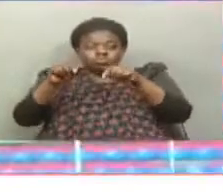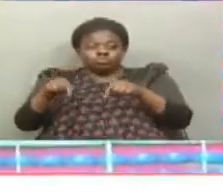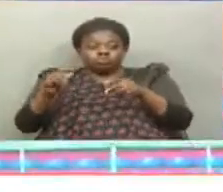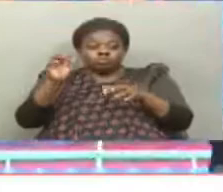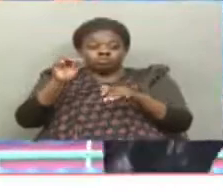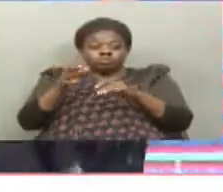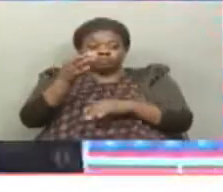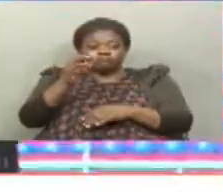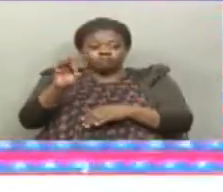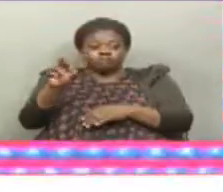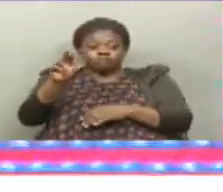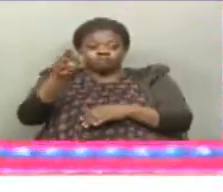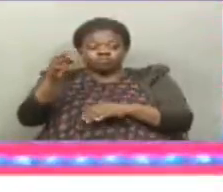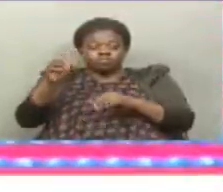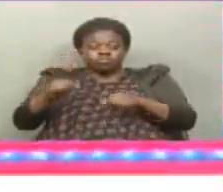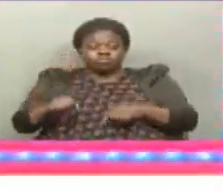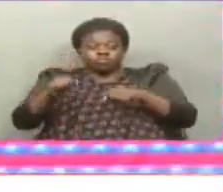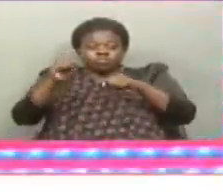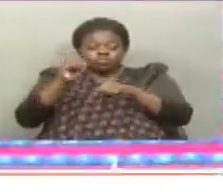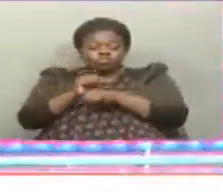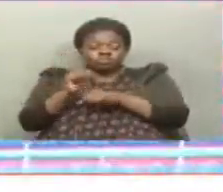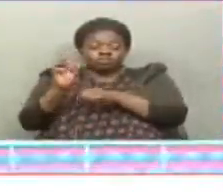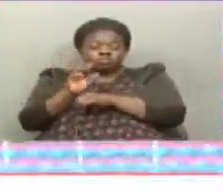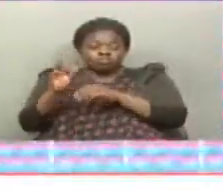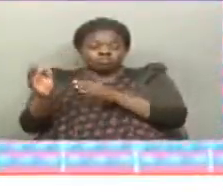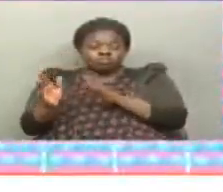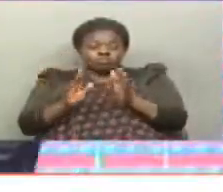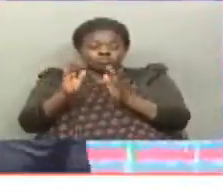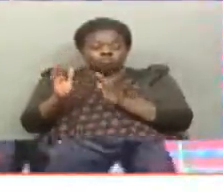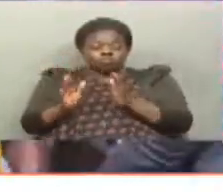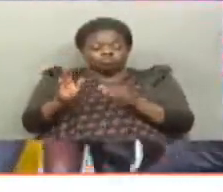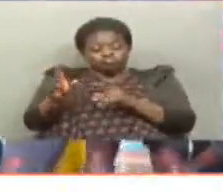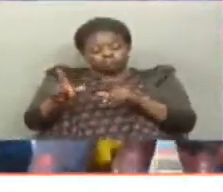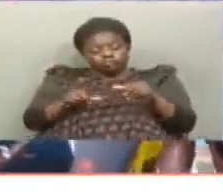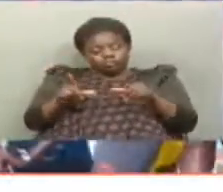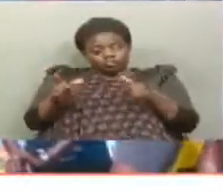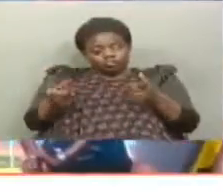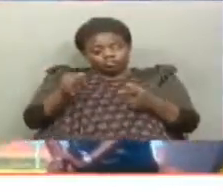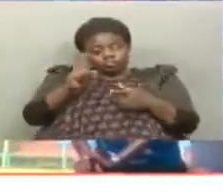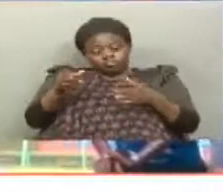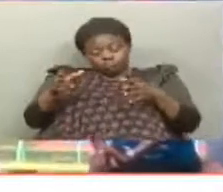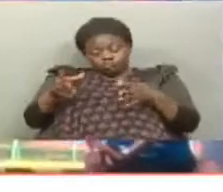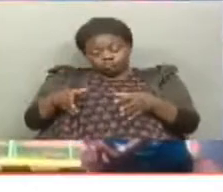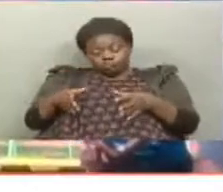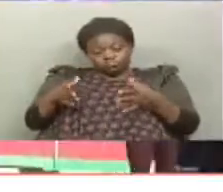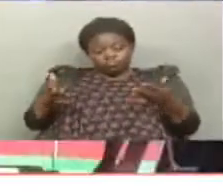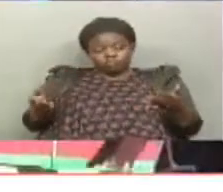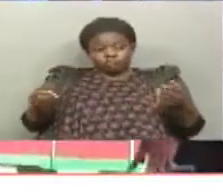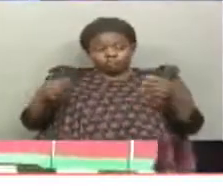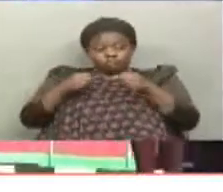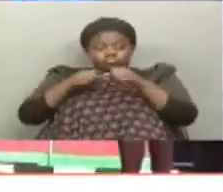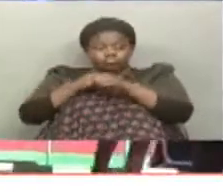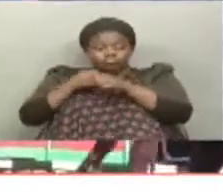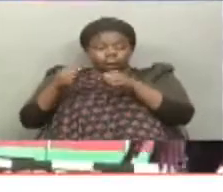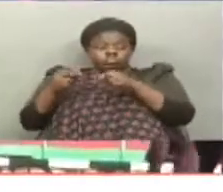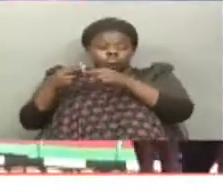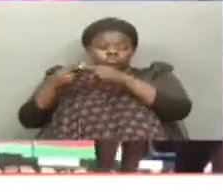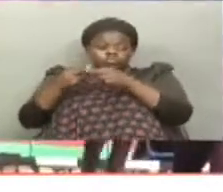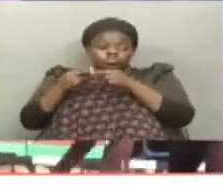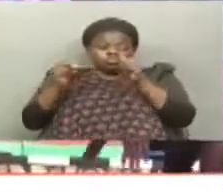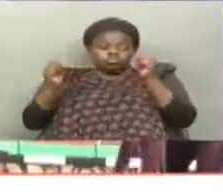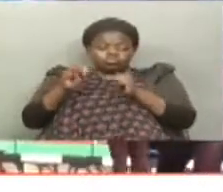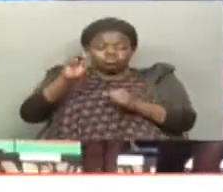kuchitibicha femengo hakulire milimu kachiko akategeka liji Bernard Bainamani alabu dezi club wa muna wagizi okweni lechwa deche